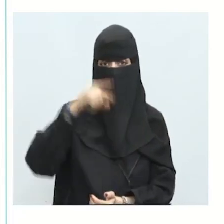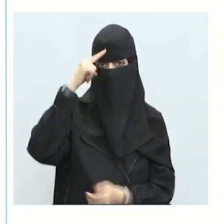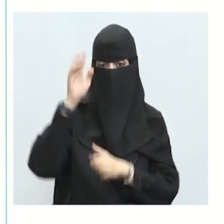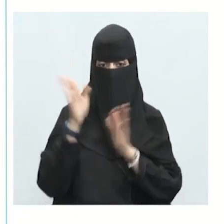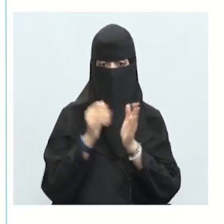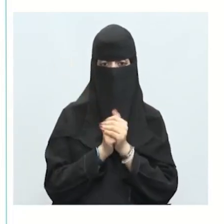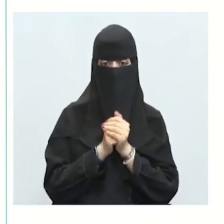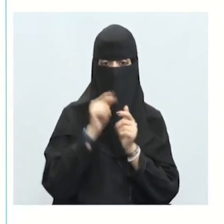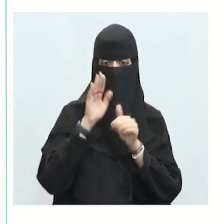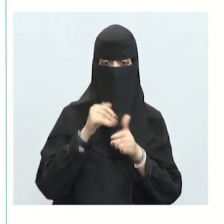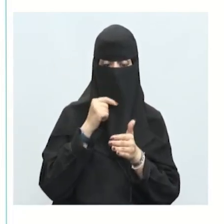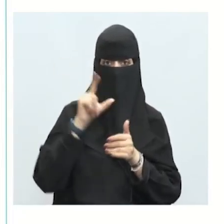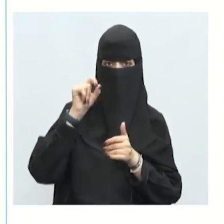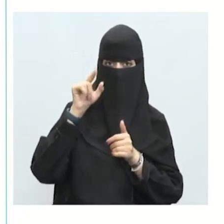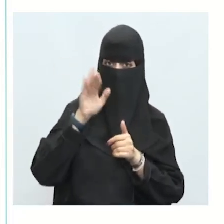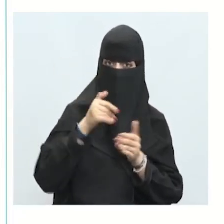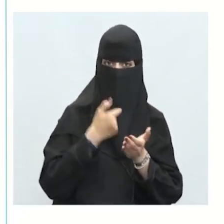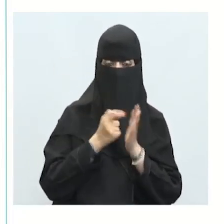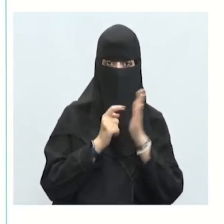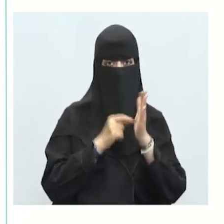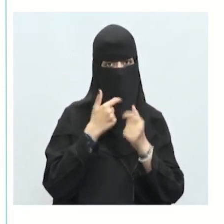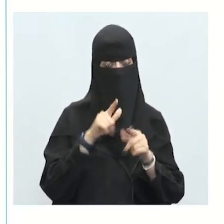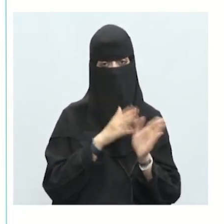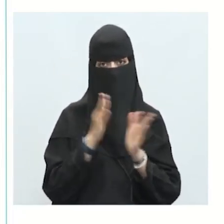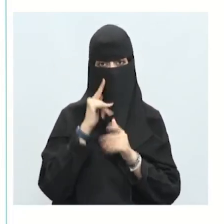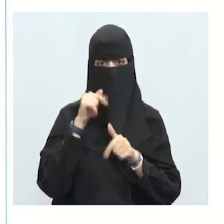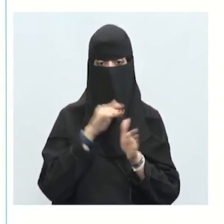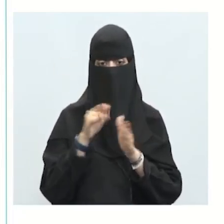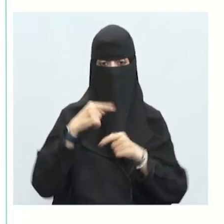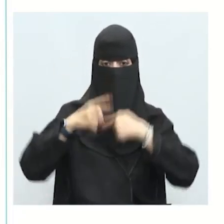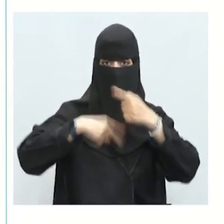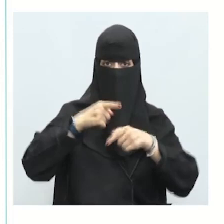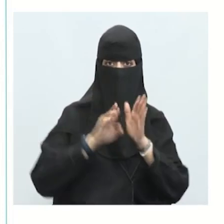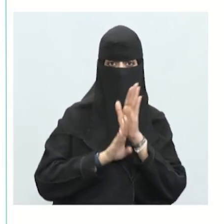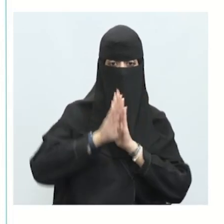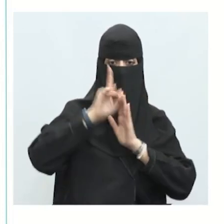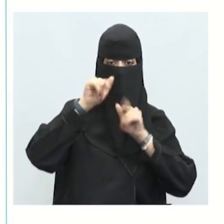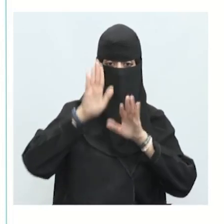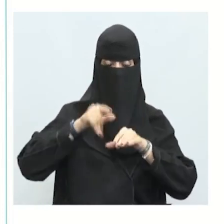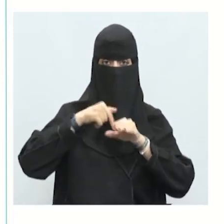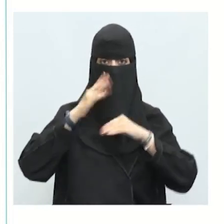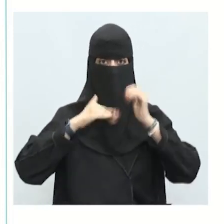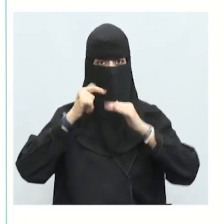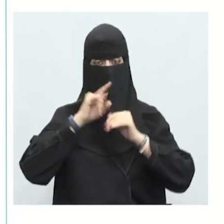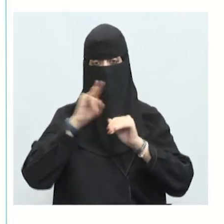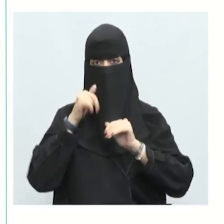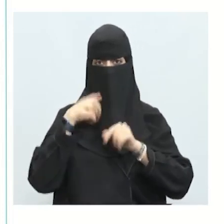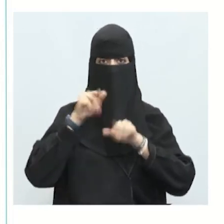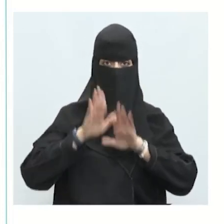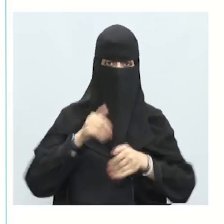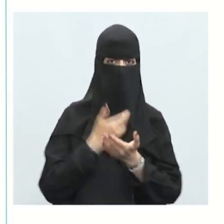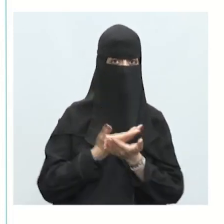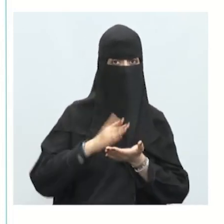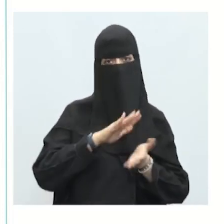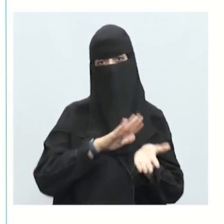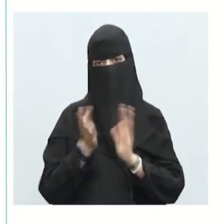هنا طبع لنا ممتاز لانه تحقق الشرط اما ر في تطوير مهاراتك لانه سيتم طباعتها